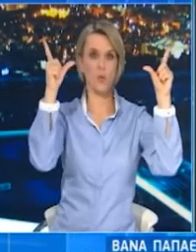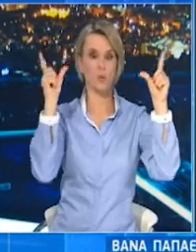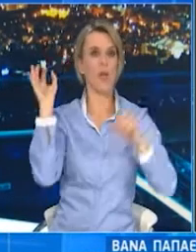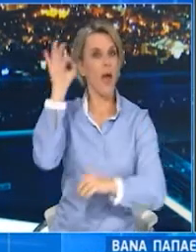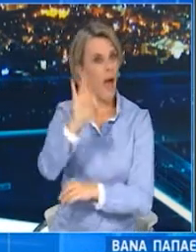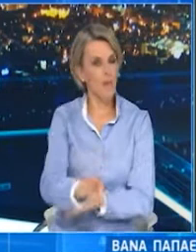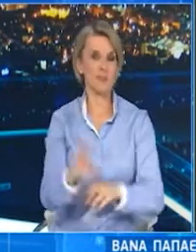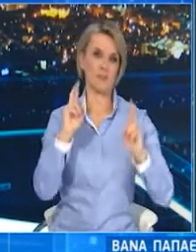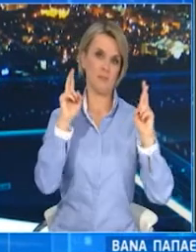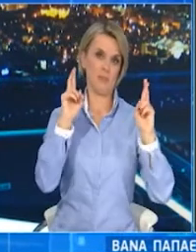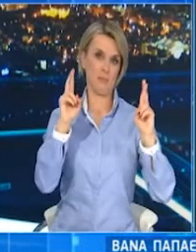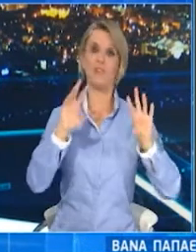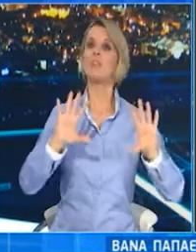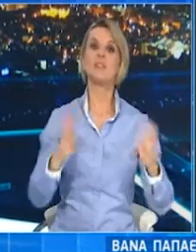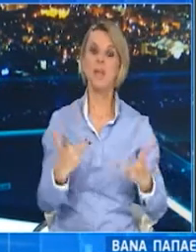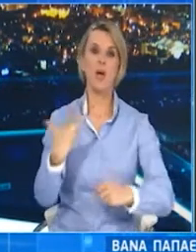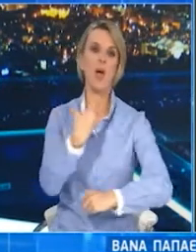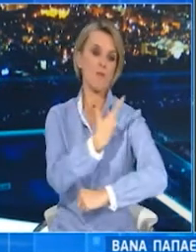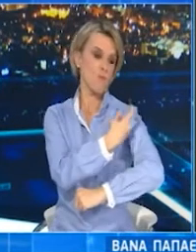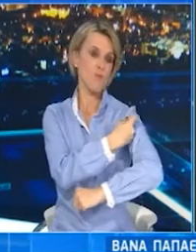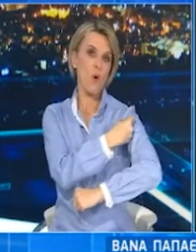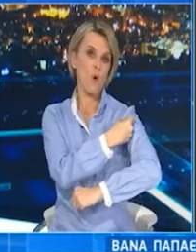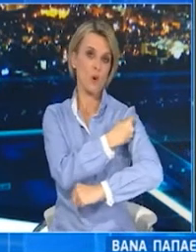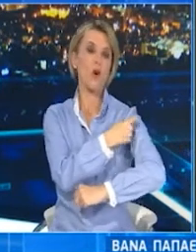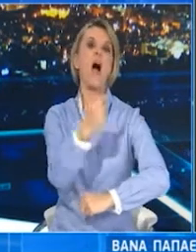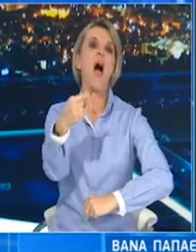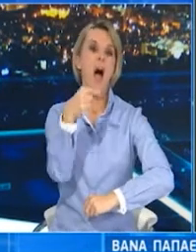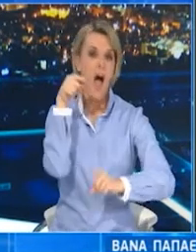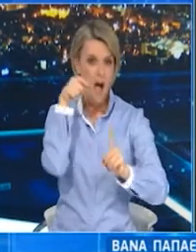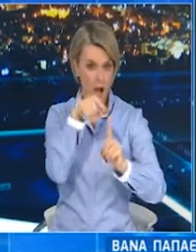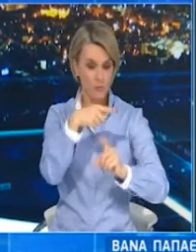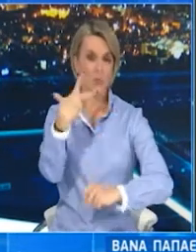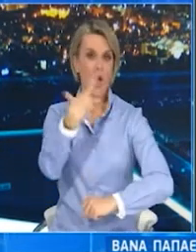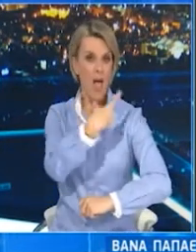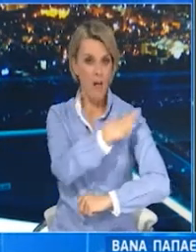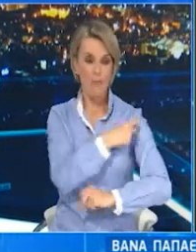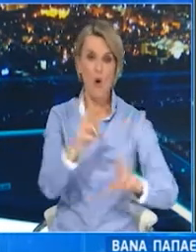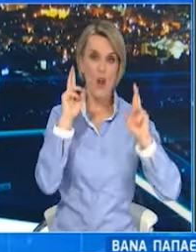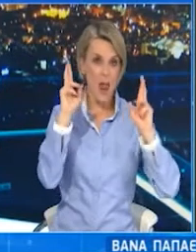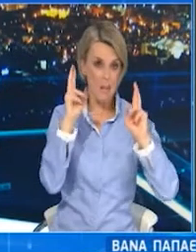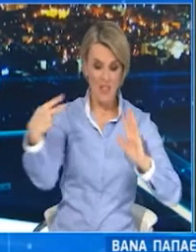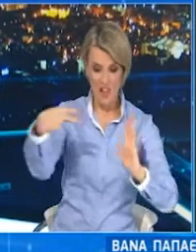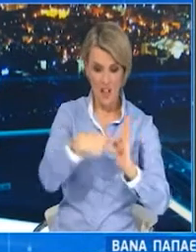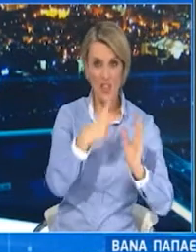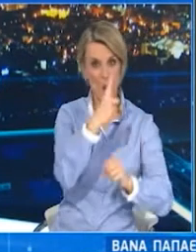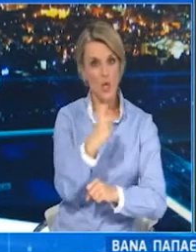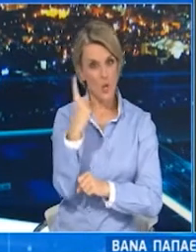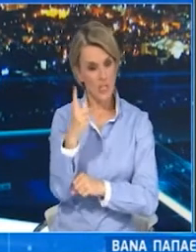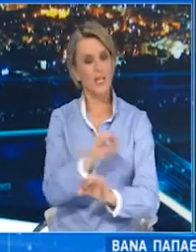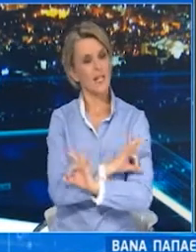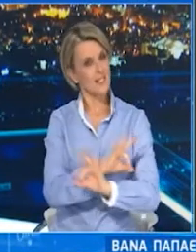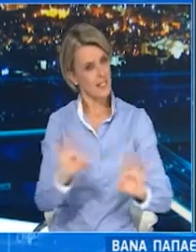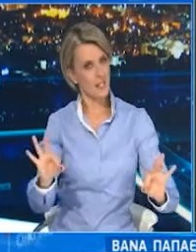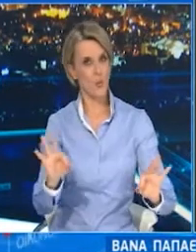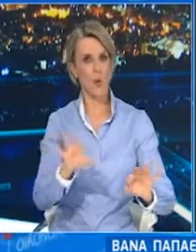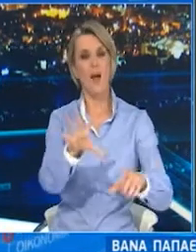περιμέναμε και έτσι μπορούμε πια να πούμε ότι το 2021 θα πάμε τη ζωή μας πίσω και θα συνεχίσουμε να ονειρευόμαστε,